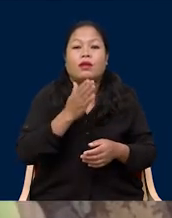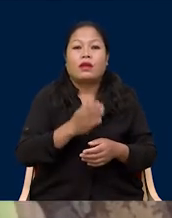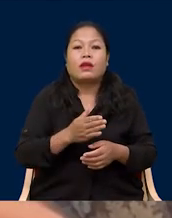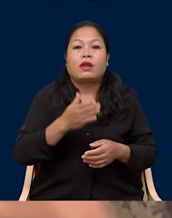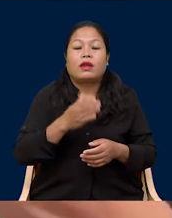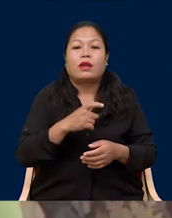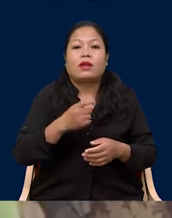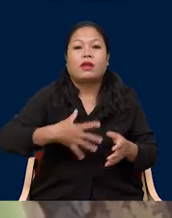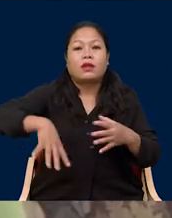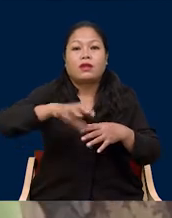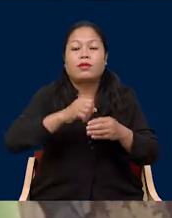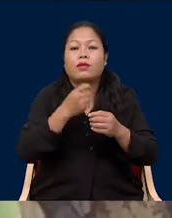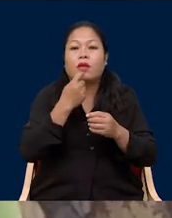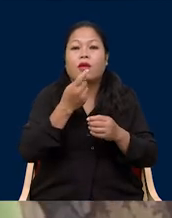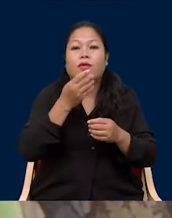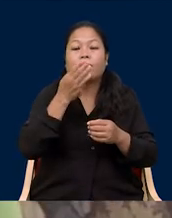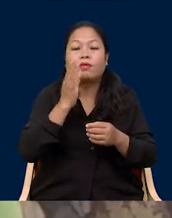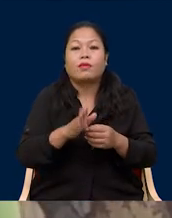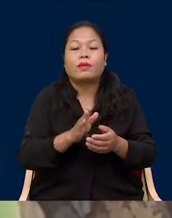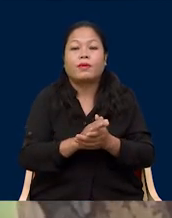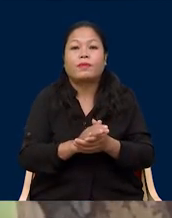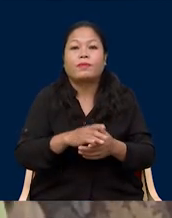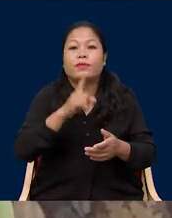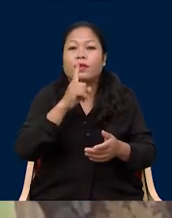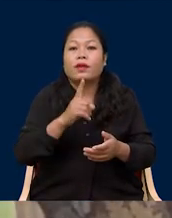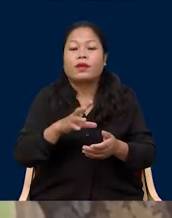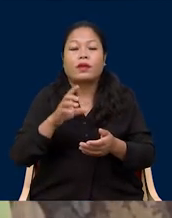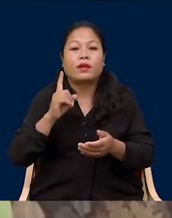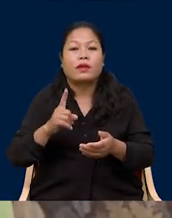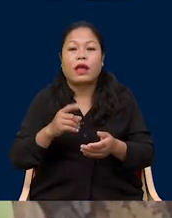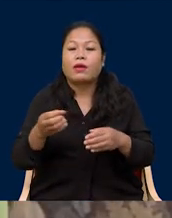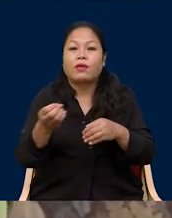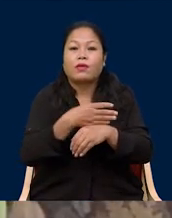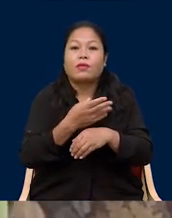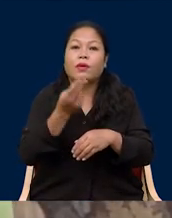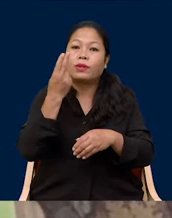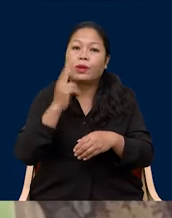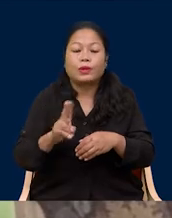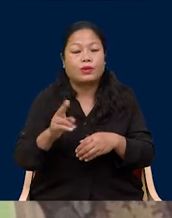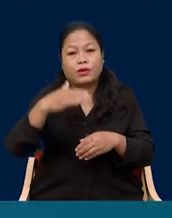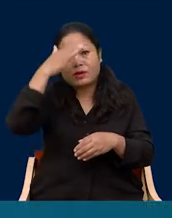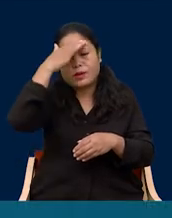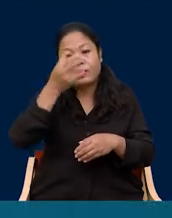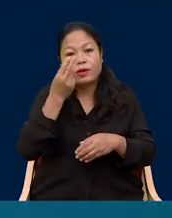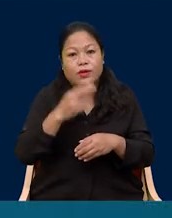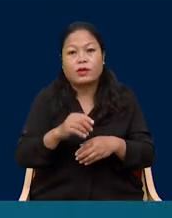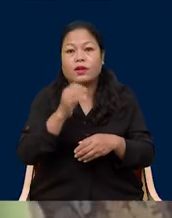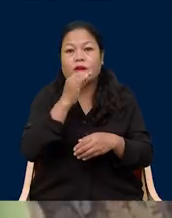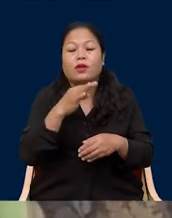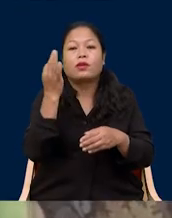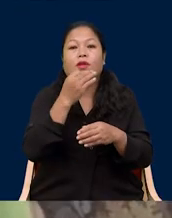मैले यसलाई चाहिँ अब समग्रमा भन्दाखेरि हजुर एक त हामी प्रभावित हुने छौँ सबभन्दा